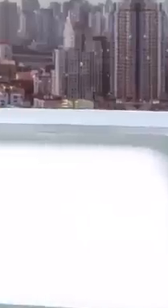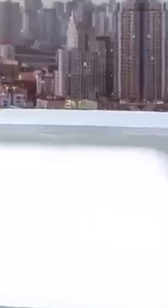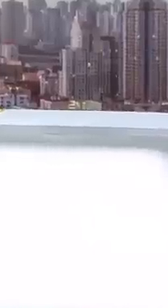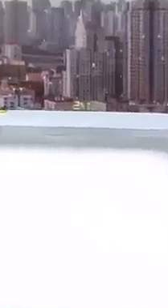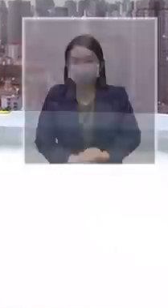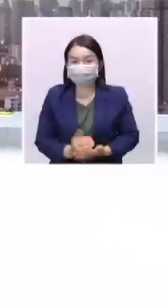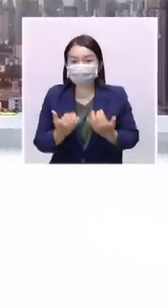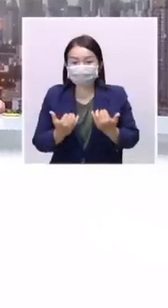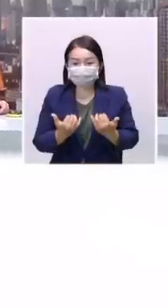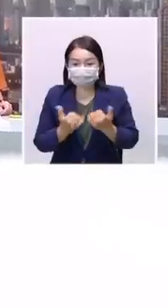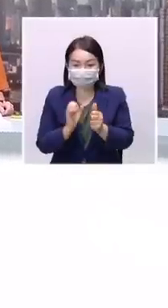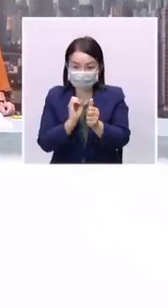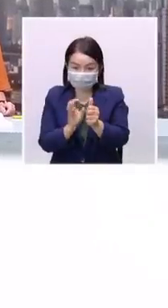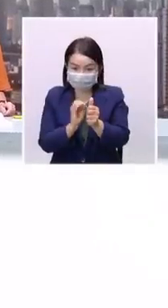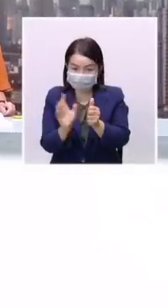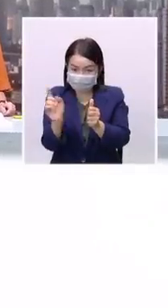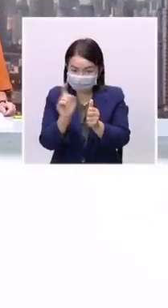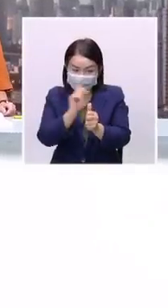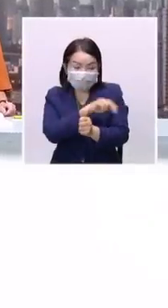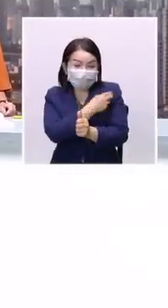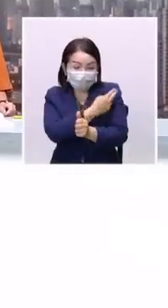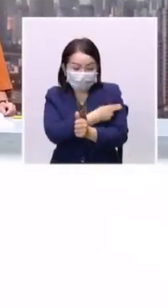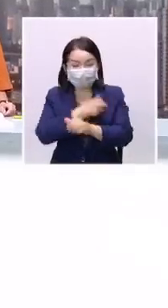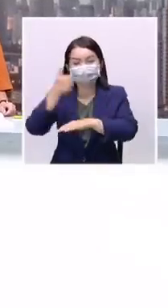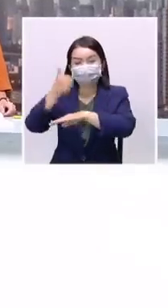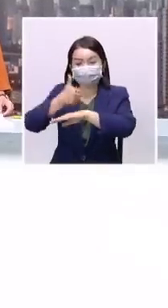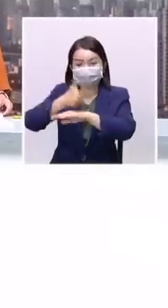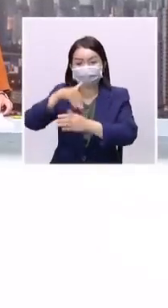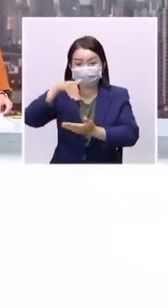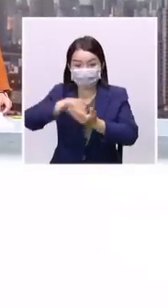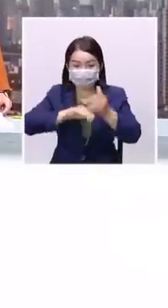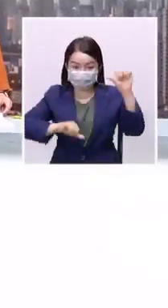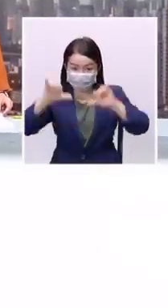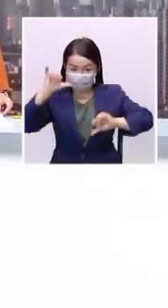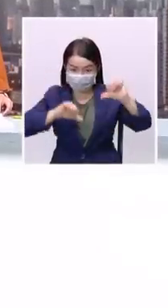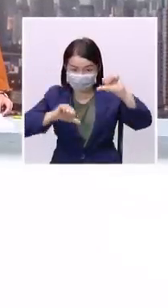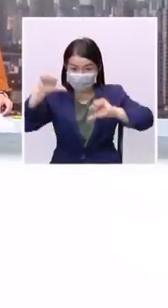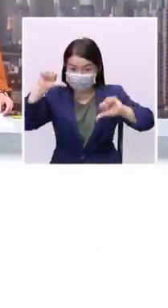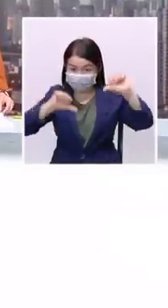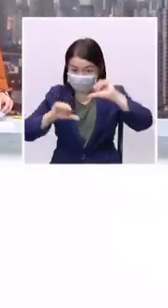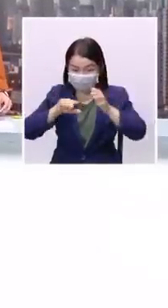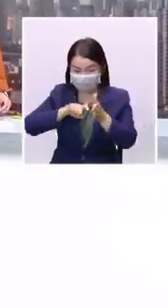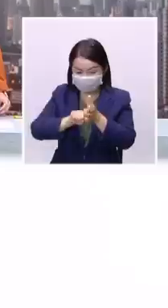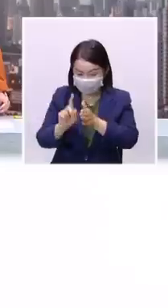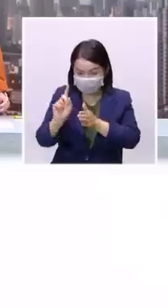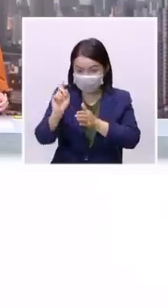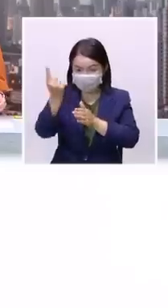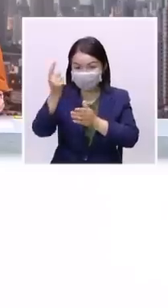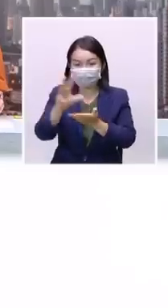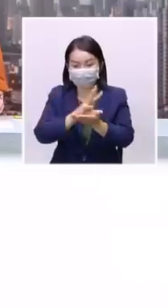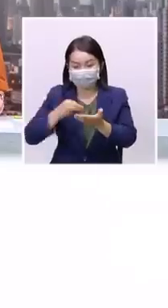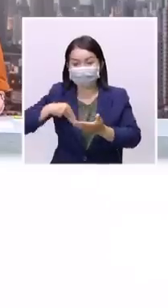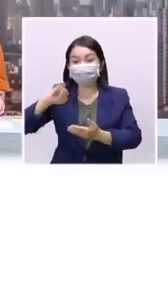อาจมีคำแนะนำจากทางคุณหมอที่เป็นหัวหน้าศูนย์วิทยาศาสตร์สุขภาพระอุบัตรใหม่คณะแพทยศาสตร์จุฬาฯ